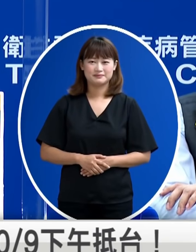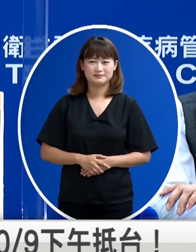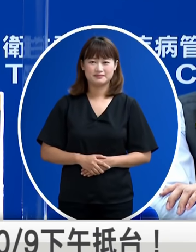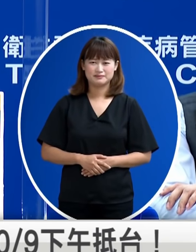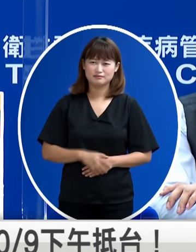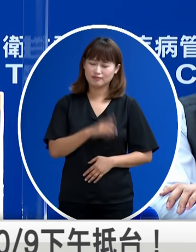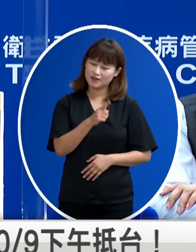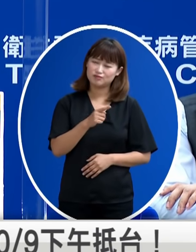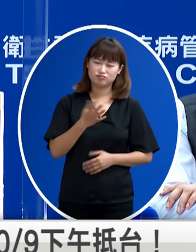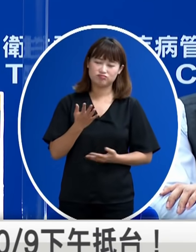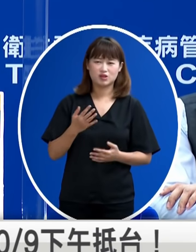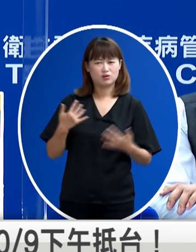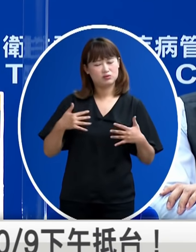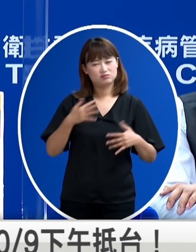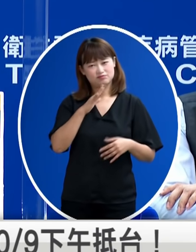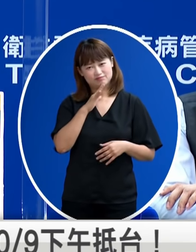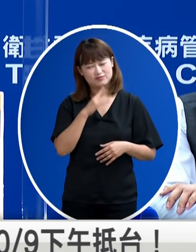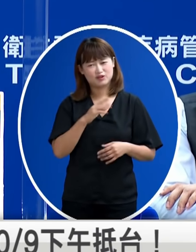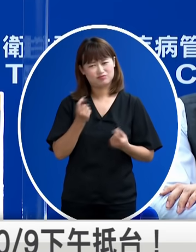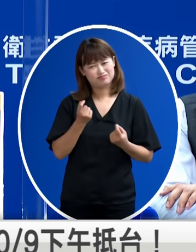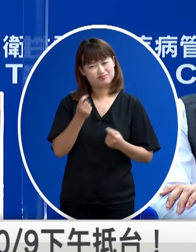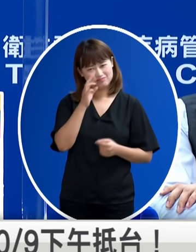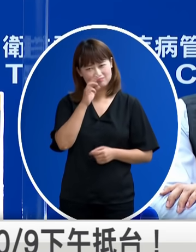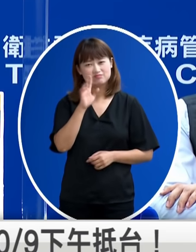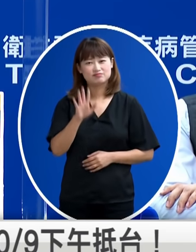这个有一点错误哈。